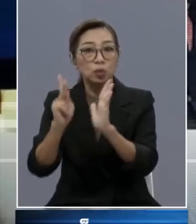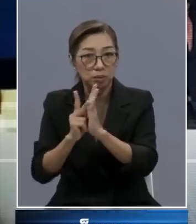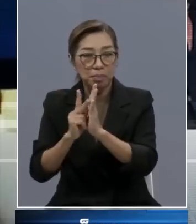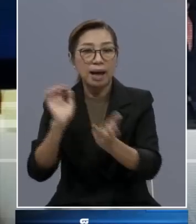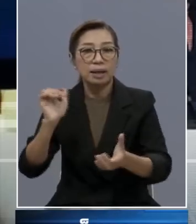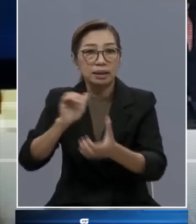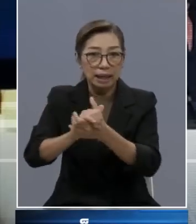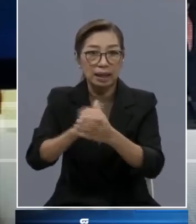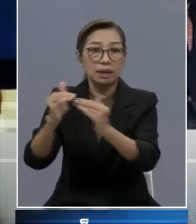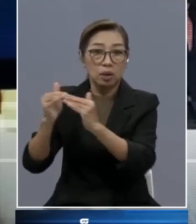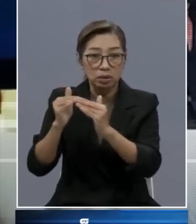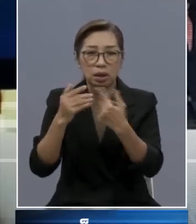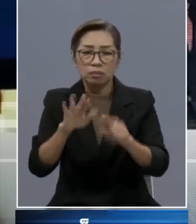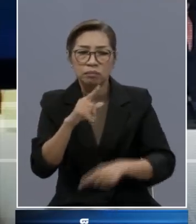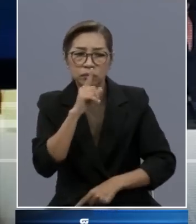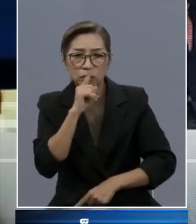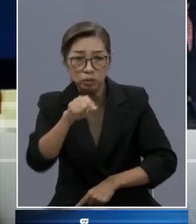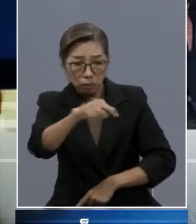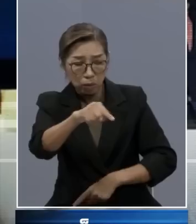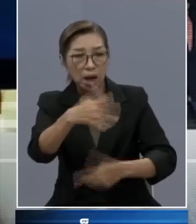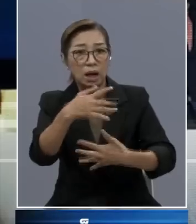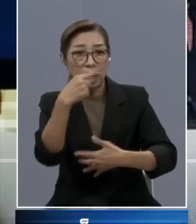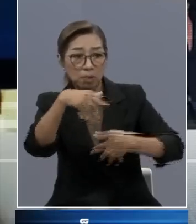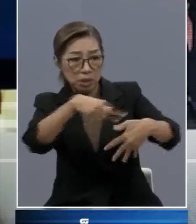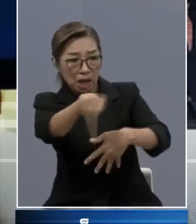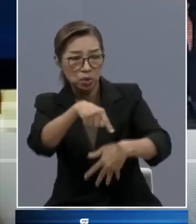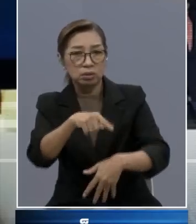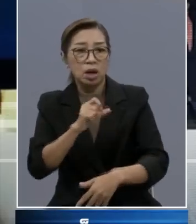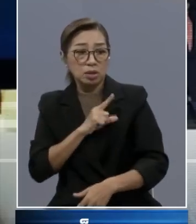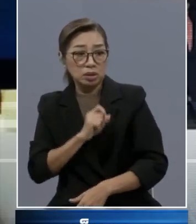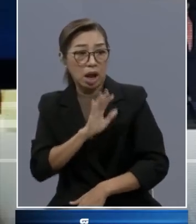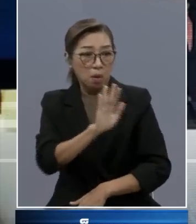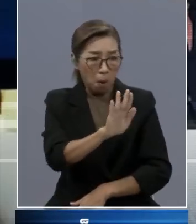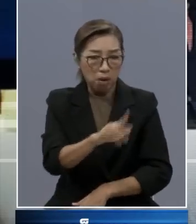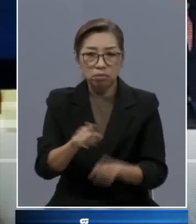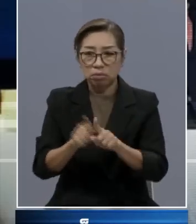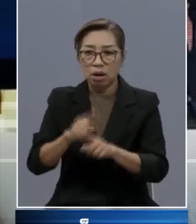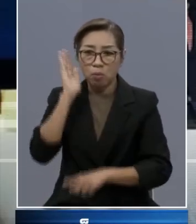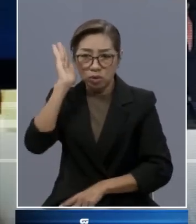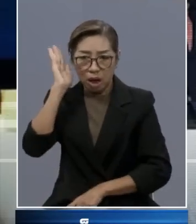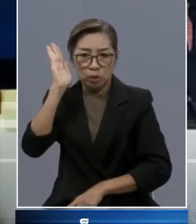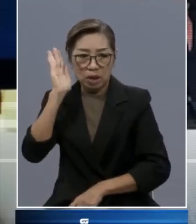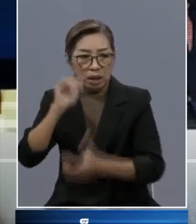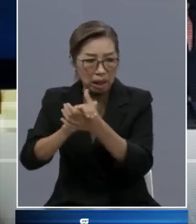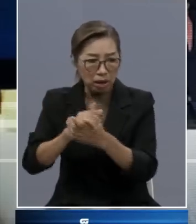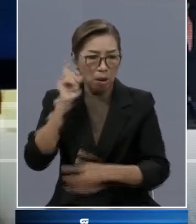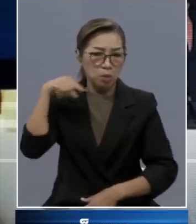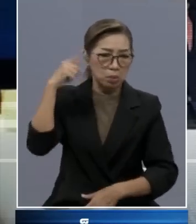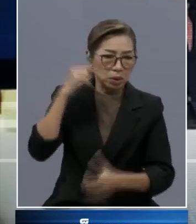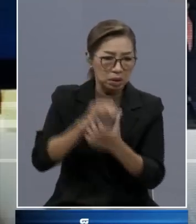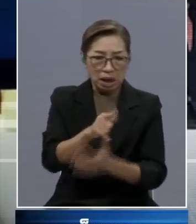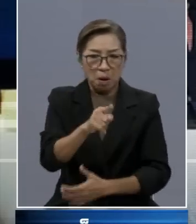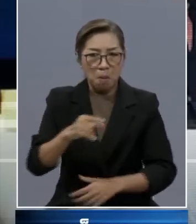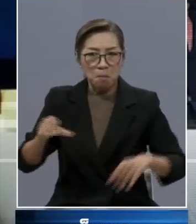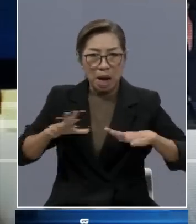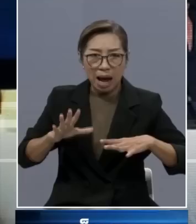ที่เห็นว่าขัดแย้งกับหลักการศาสนาที่ตนเองนับถือมันก็สอดคล้องกับตอนนั้นที่พรรคประชาชาติยื่นข้อโต้แย้งเข้าไปแล้วก็ถูกรว